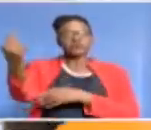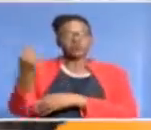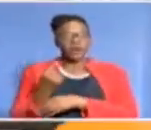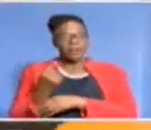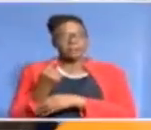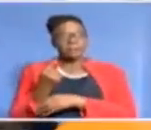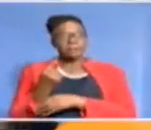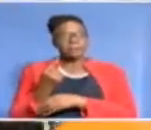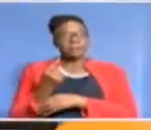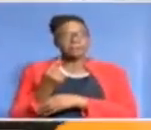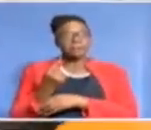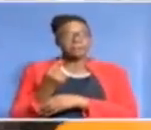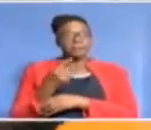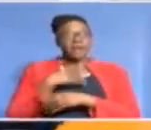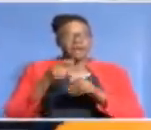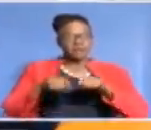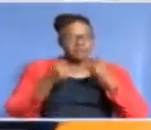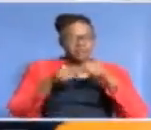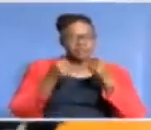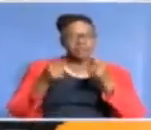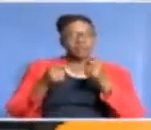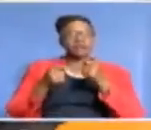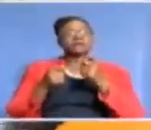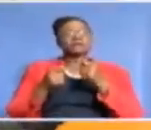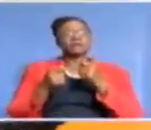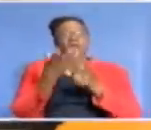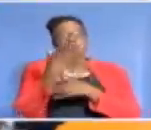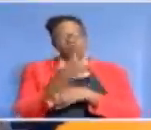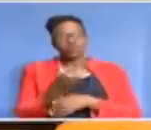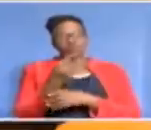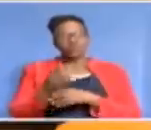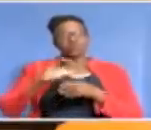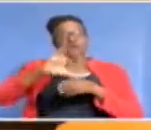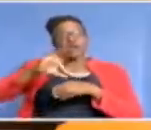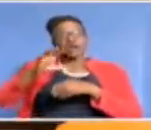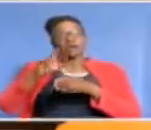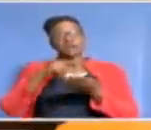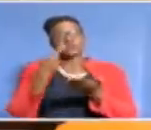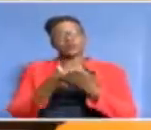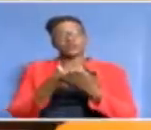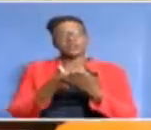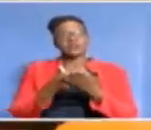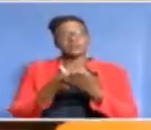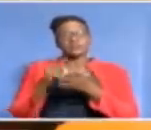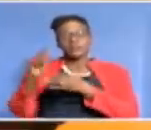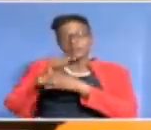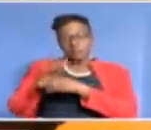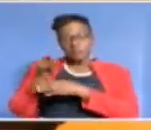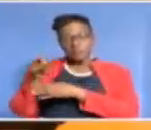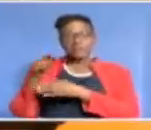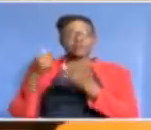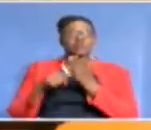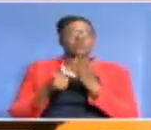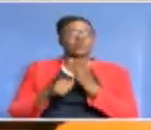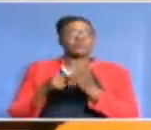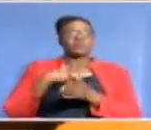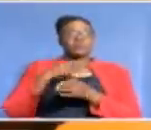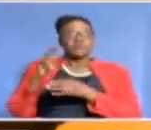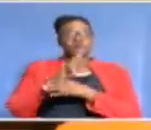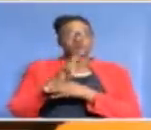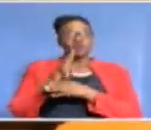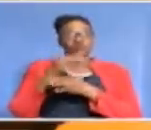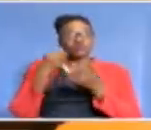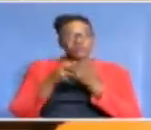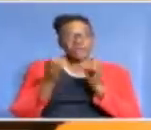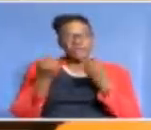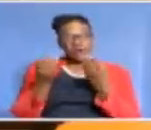and plunder the county resources, and that was she did. Hiyo training ndio imeleta shida. Nilitumia pesa taslimu